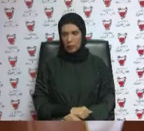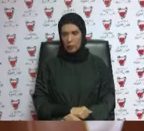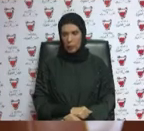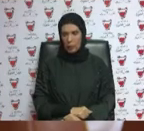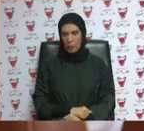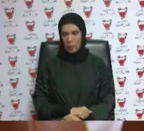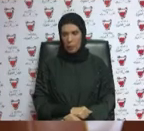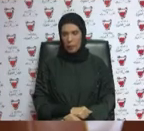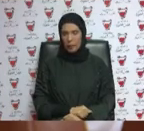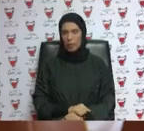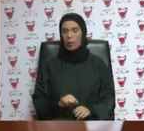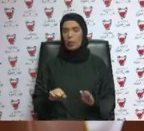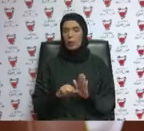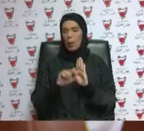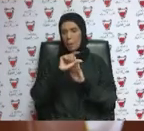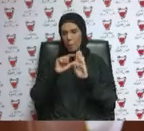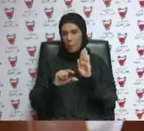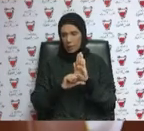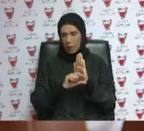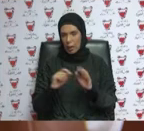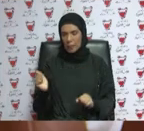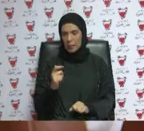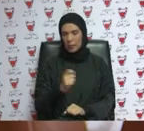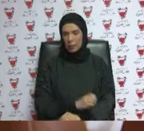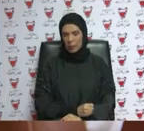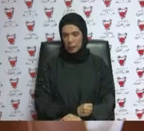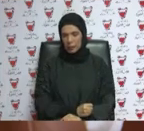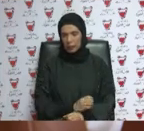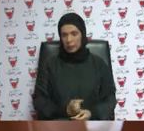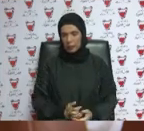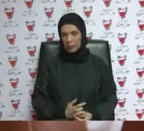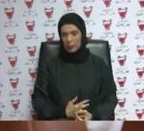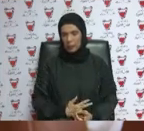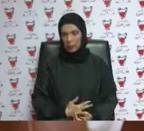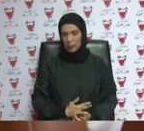طبقا للمادة 87 من الدستور وهي صفة الاستعجال. طبعا